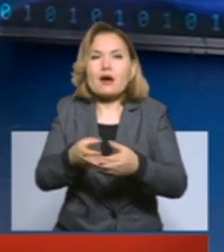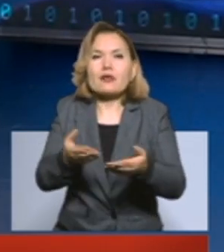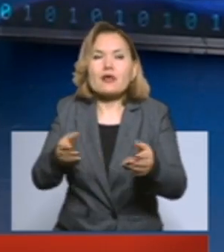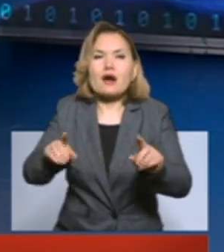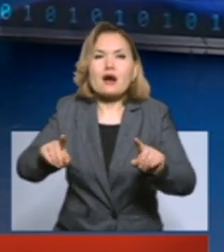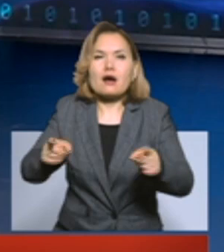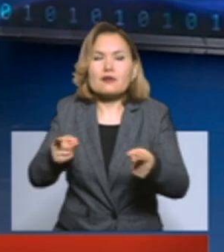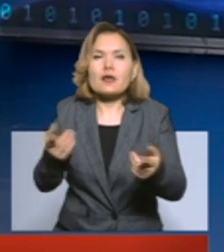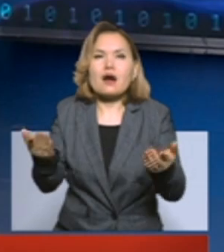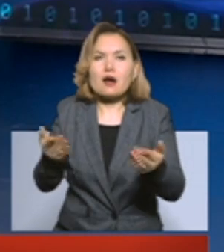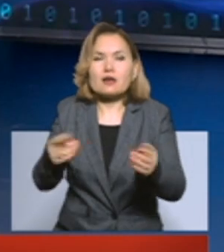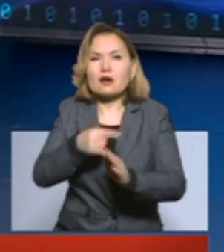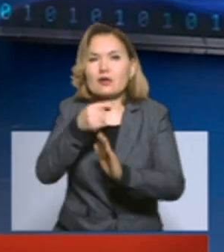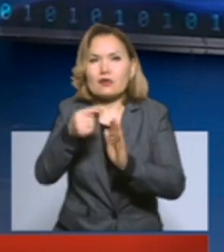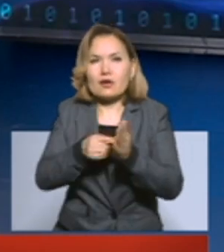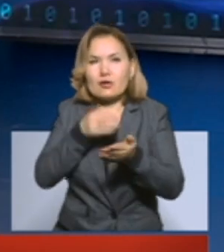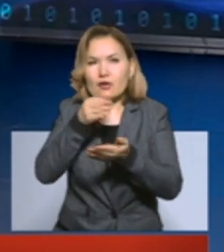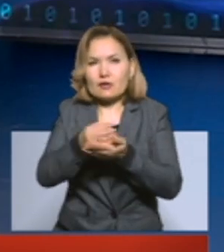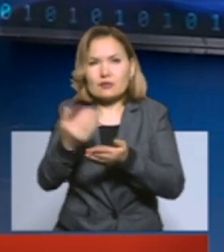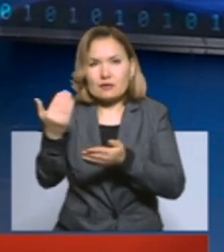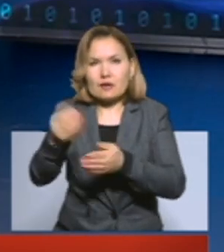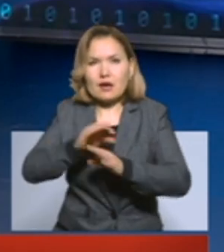бар? Әйгерім Ердәулет баяндасын.